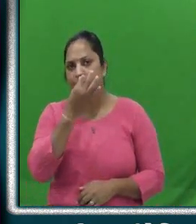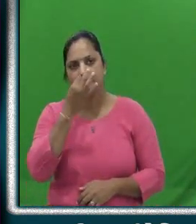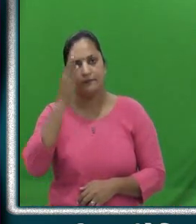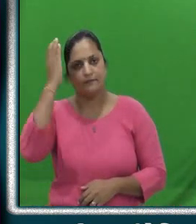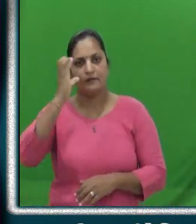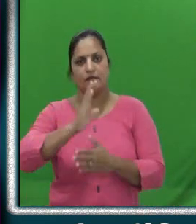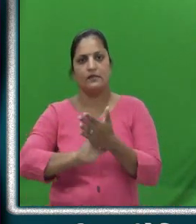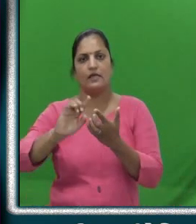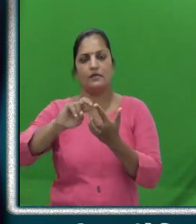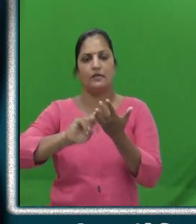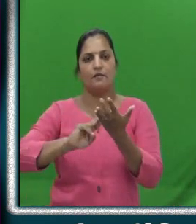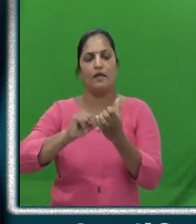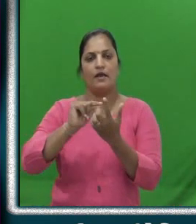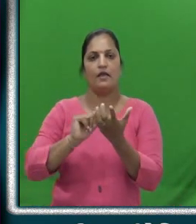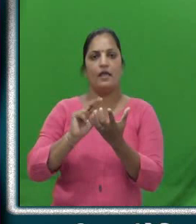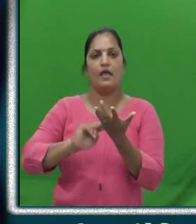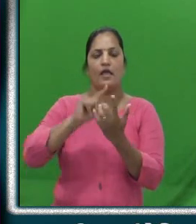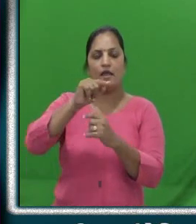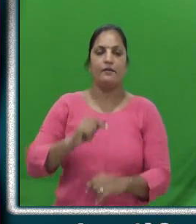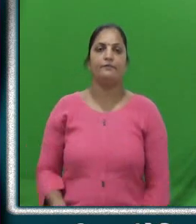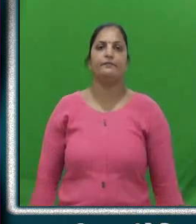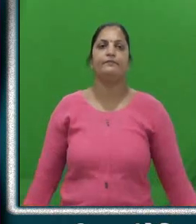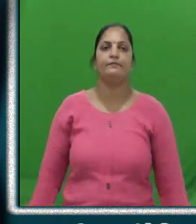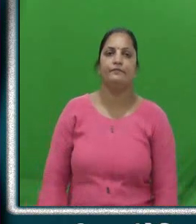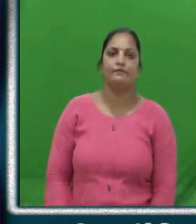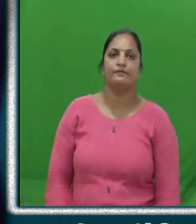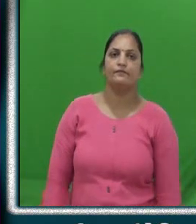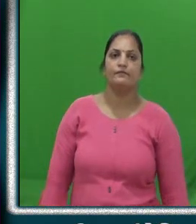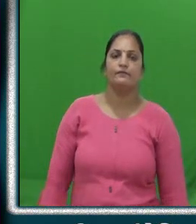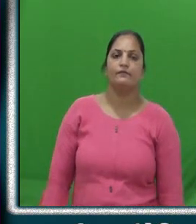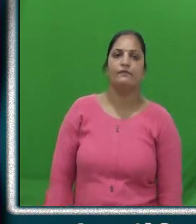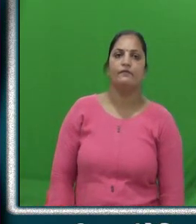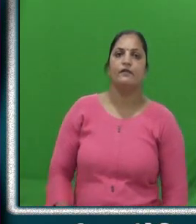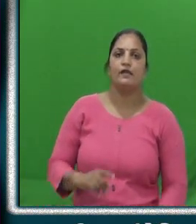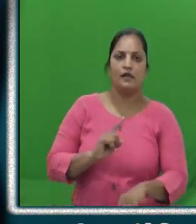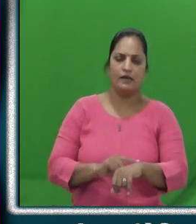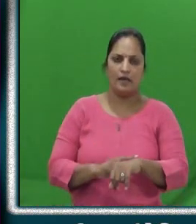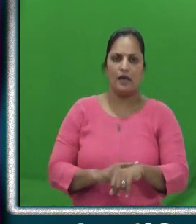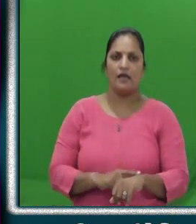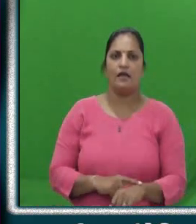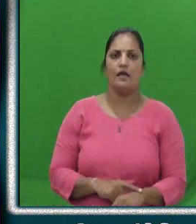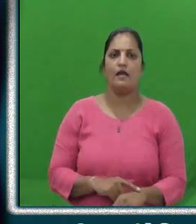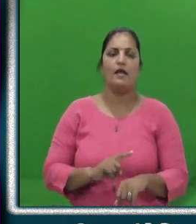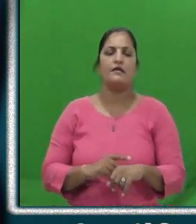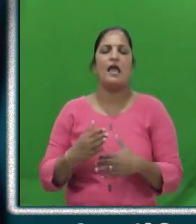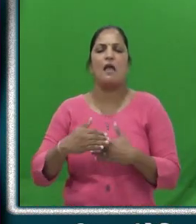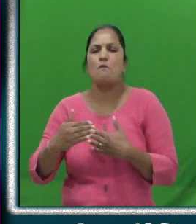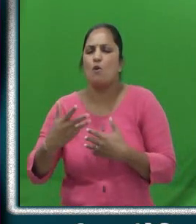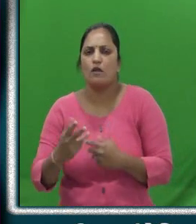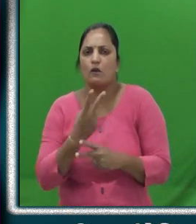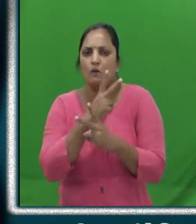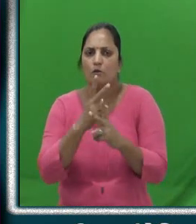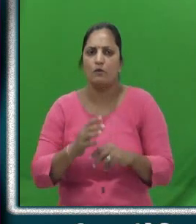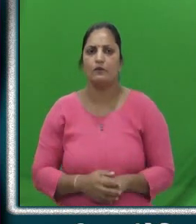रखो स्थल नो नाम पहला यूनिट में तुम्हारा आयु है बराबर, डिस्क्राइबिंग प्लेस टाइम ड्यूरेशन ऑफ